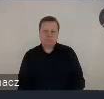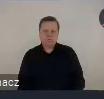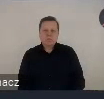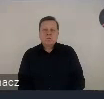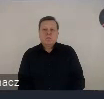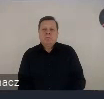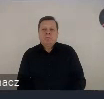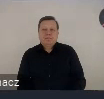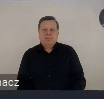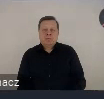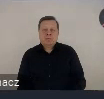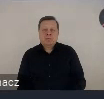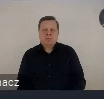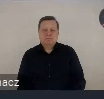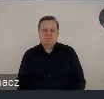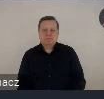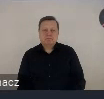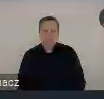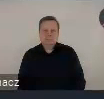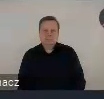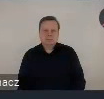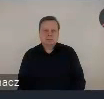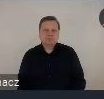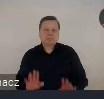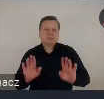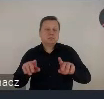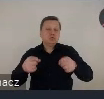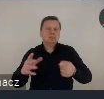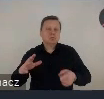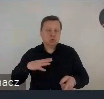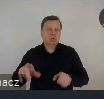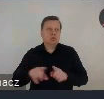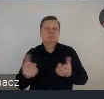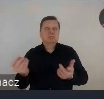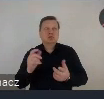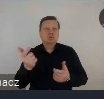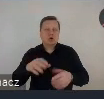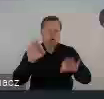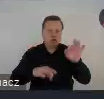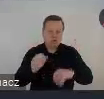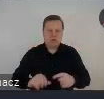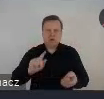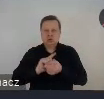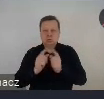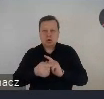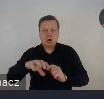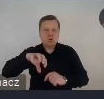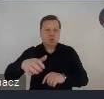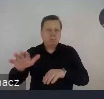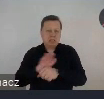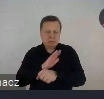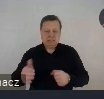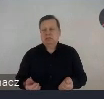naukę upragnionego zawodu. Organizowane były konferencje, spotkania branżowe,